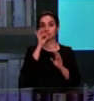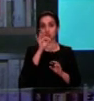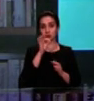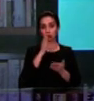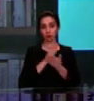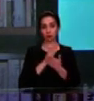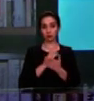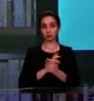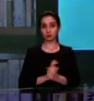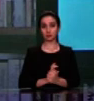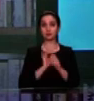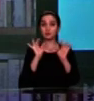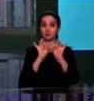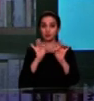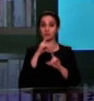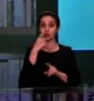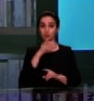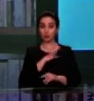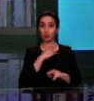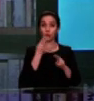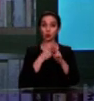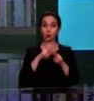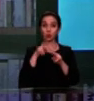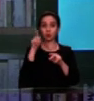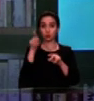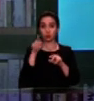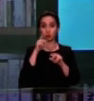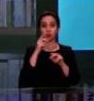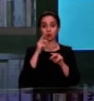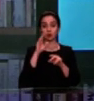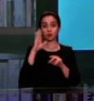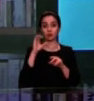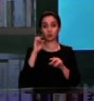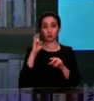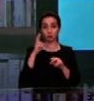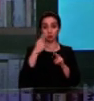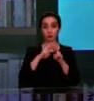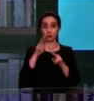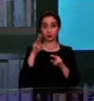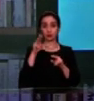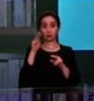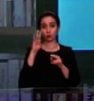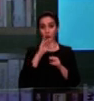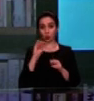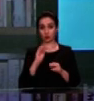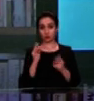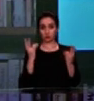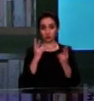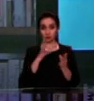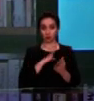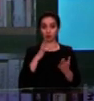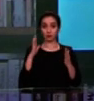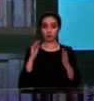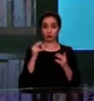deyilgandi. Demak, quyidagi ko'rinishdagi, demak, veb sahifa tagini yozishimiz kerak edi